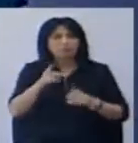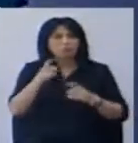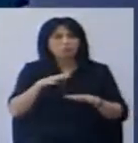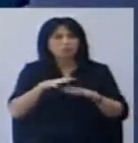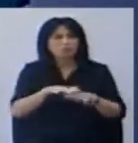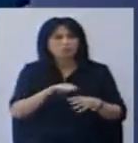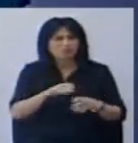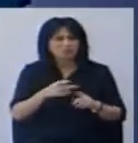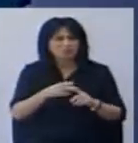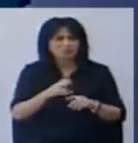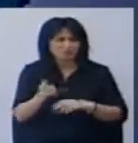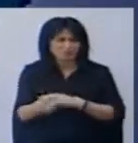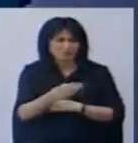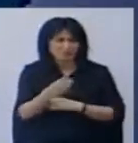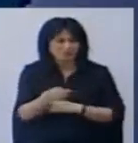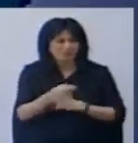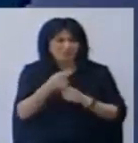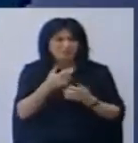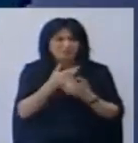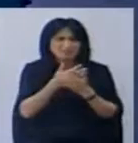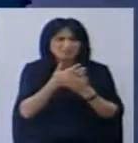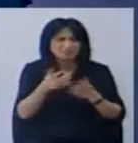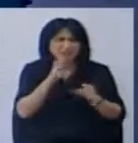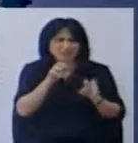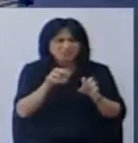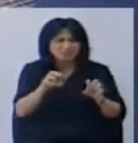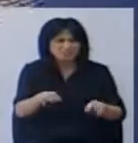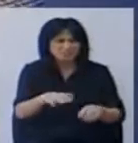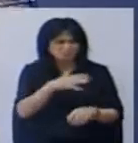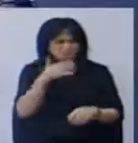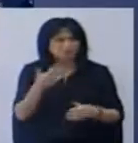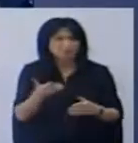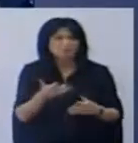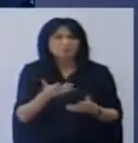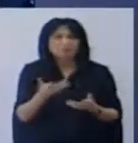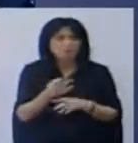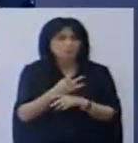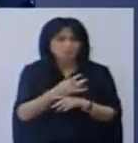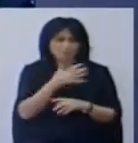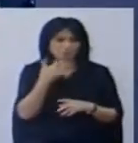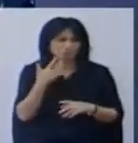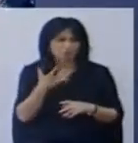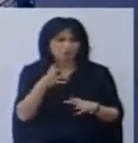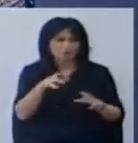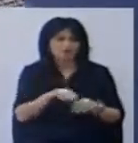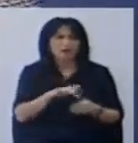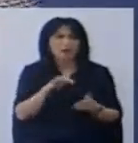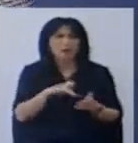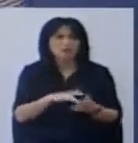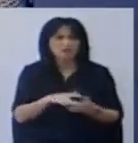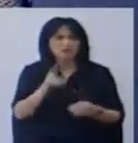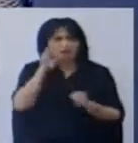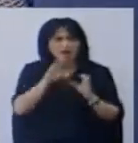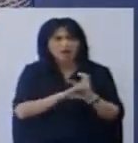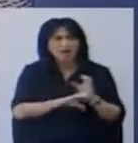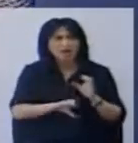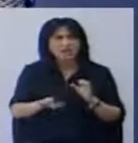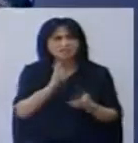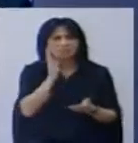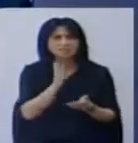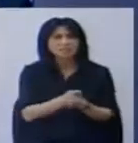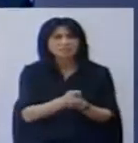მოყვება ქვეწარმავლები, ათასნაირი მღრღნელი და წარმოიდგინეთ რა სიტუაციაშია ქალაქი. კანალიზაცია